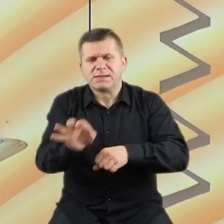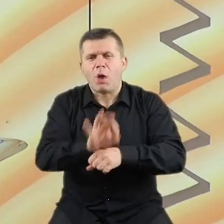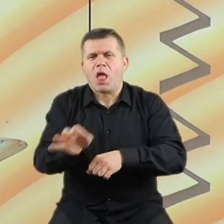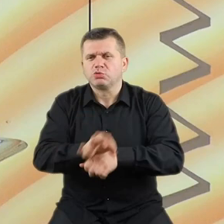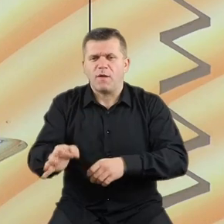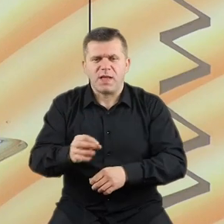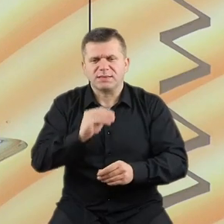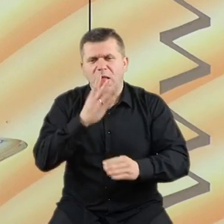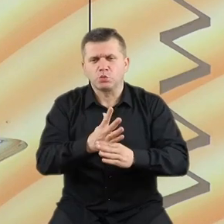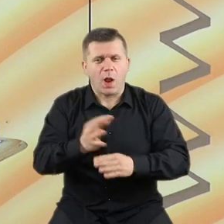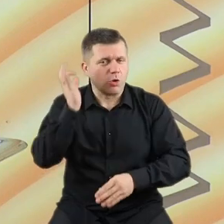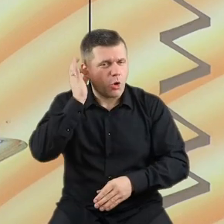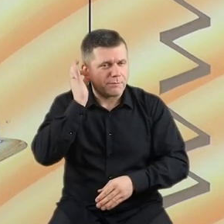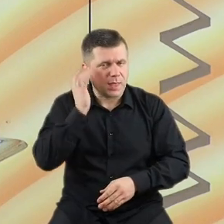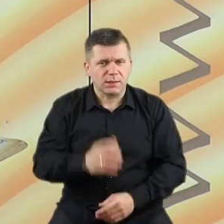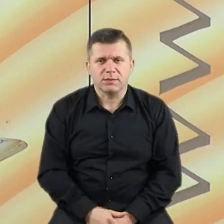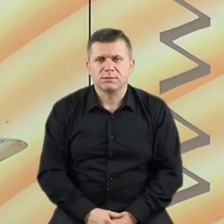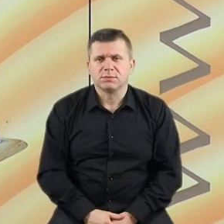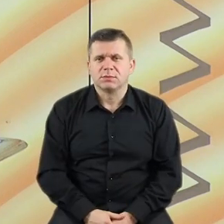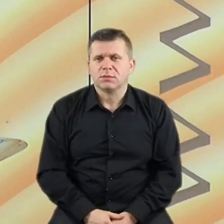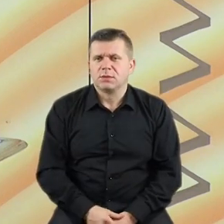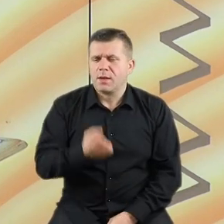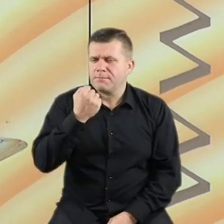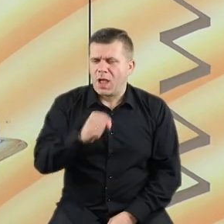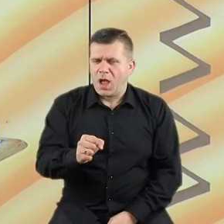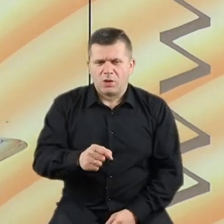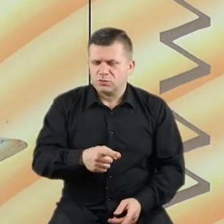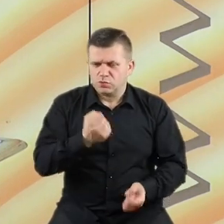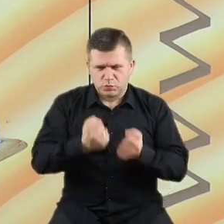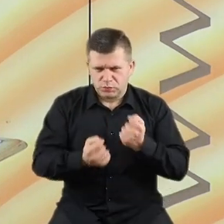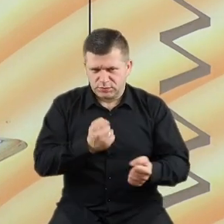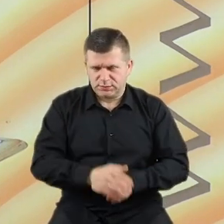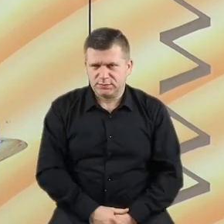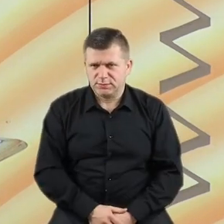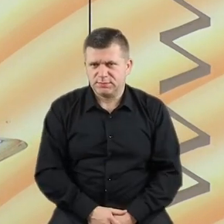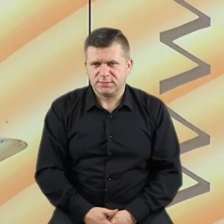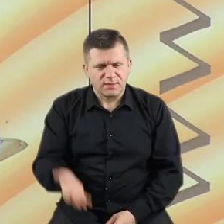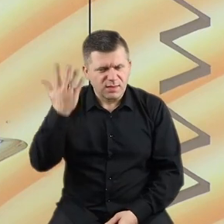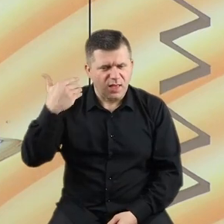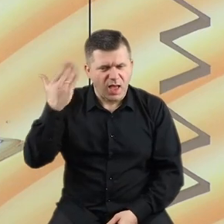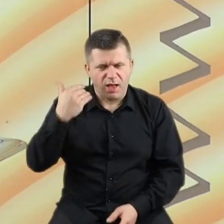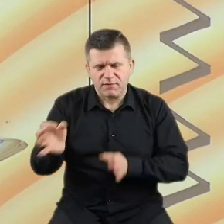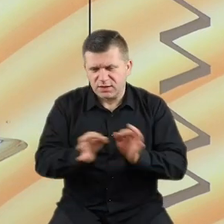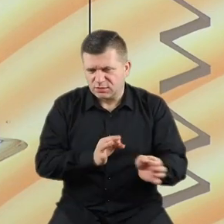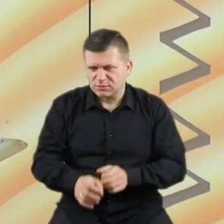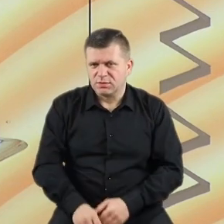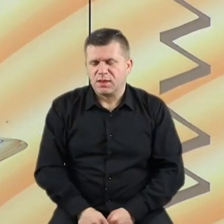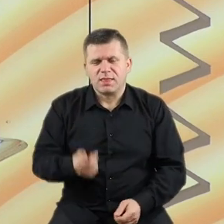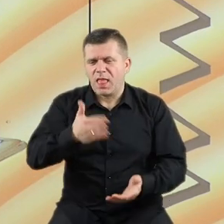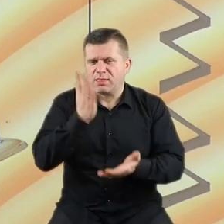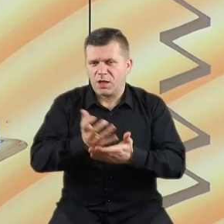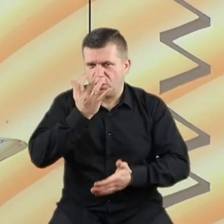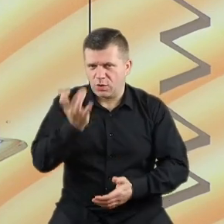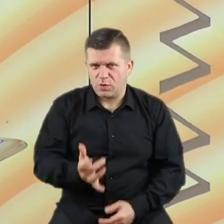kobiet traktowanych jako przedmiot jeszcze jest bardzo do poruszenia w dawniejszych czasach, nie tylko w